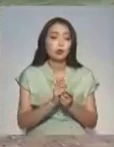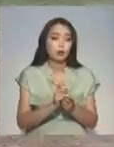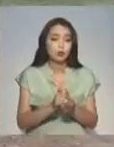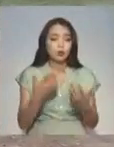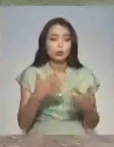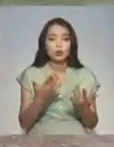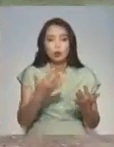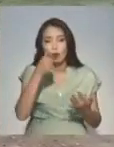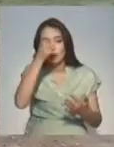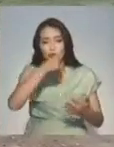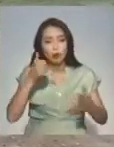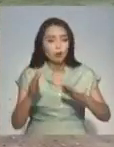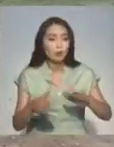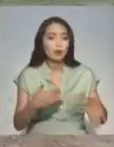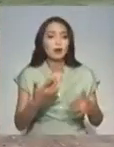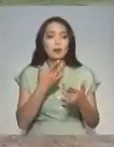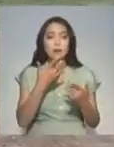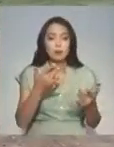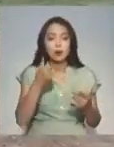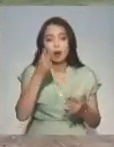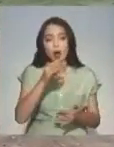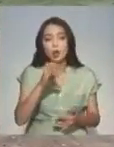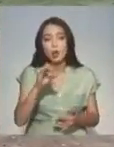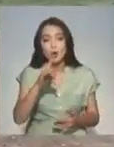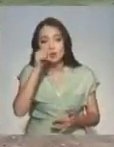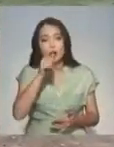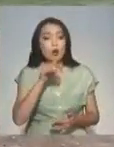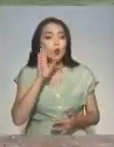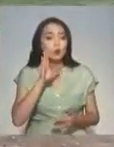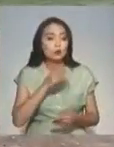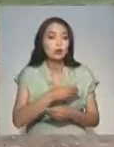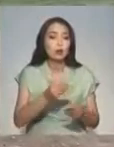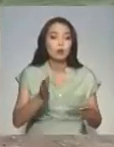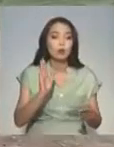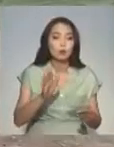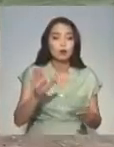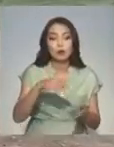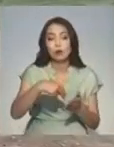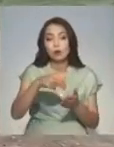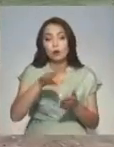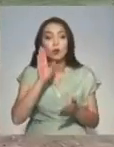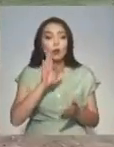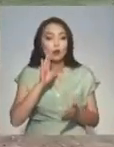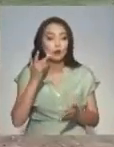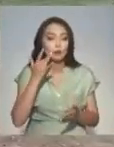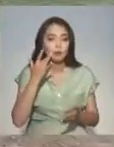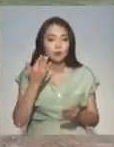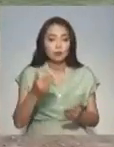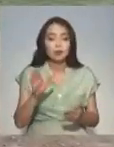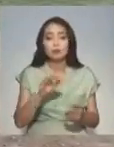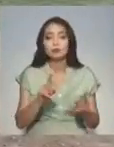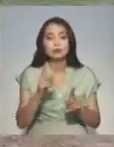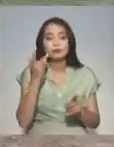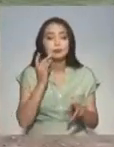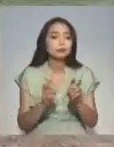жатқанымызға қанша жыл болды. Соңғы рет ауылымызға су наурыз айының соңында келді. Көпшілігіміз суды сатып аламыз. Көп дегенде бар алатынымыз 100